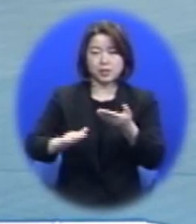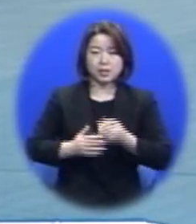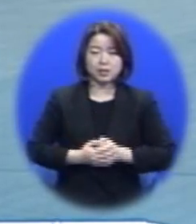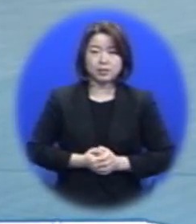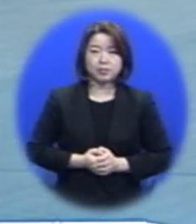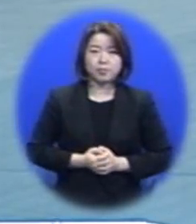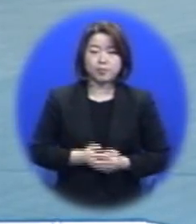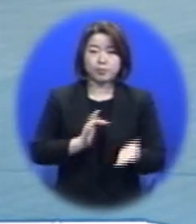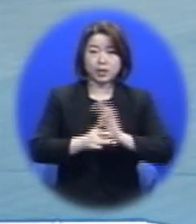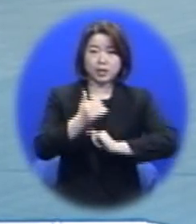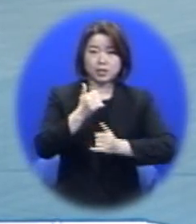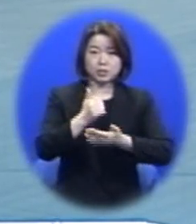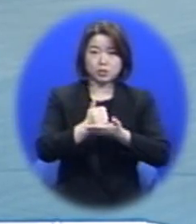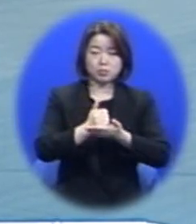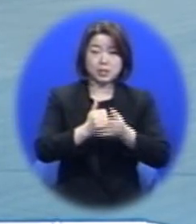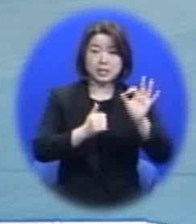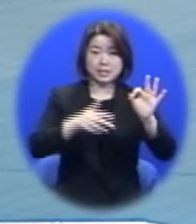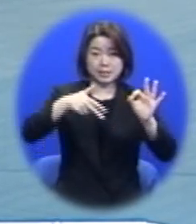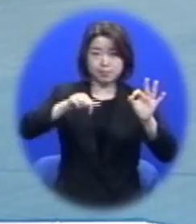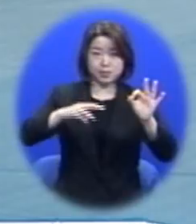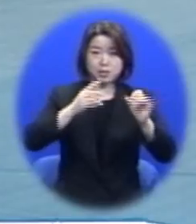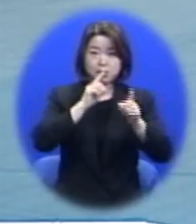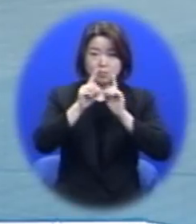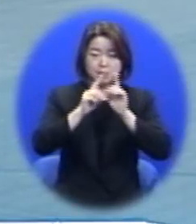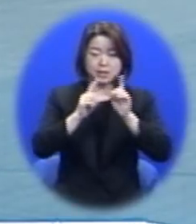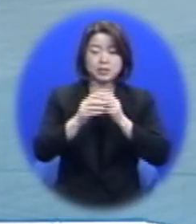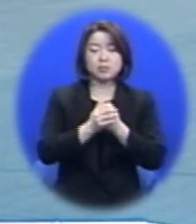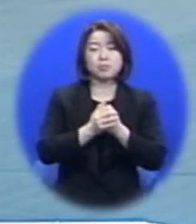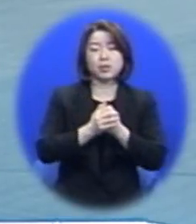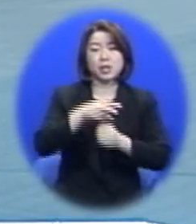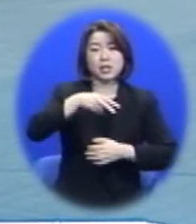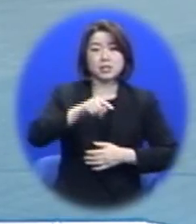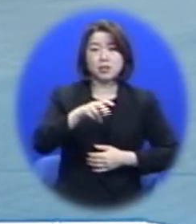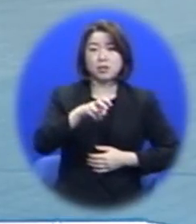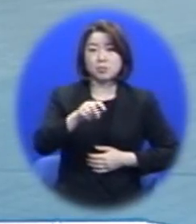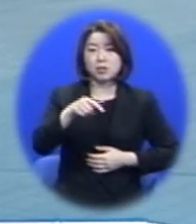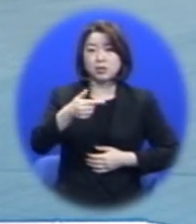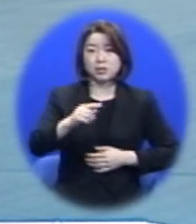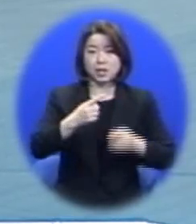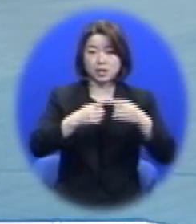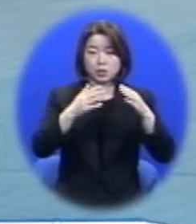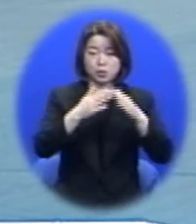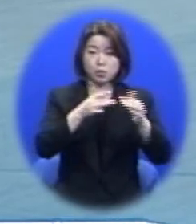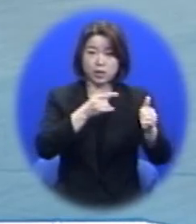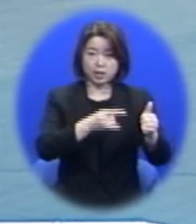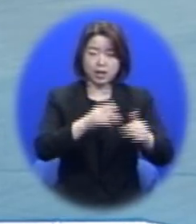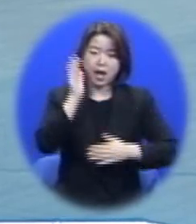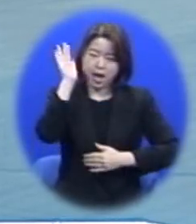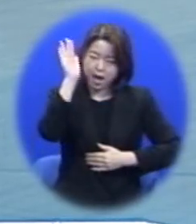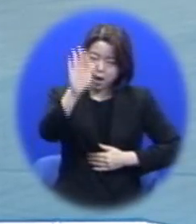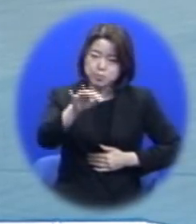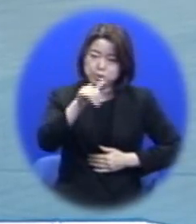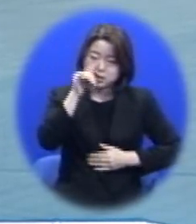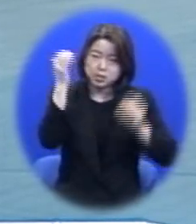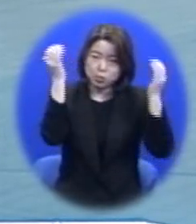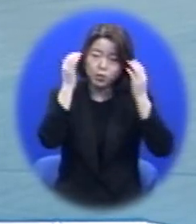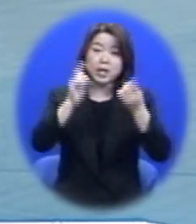예수님께서 10절 말씀에 서머나 교회에게 장차 있을 고난에 대해서